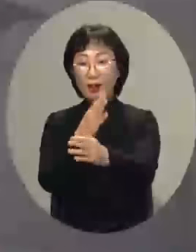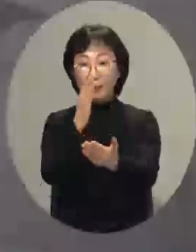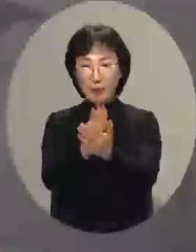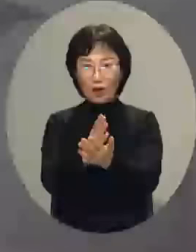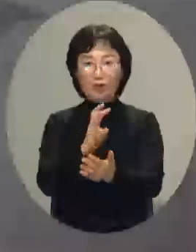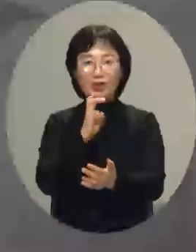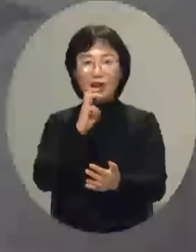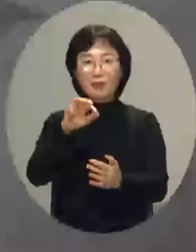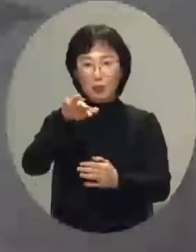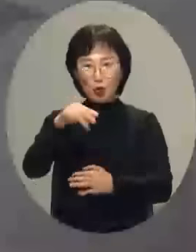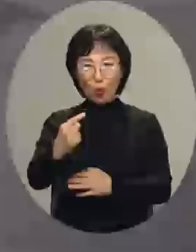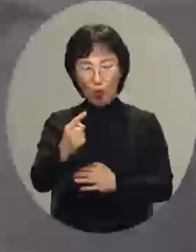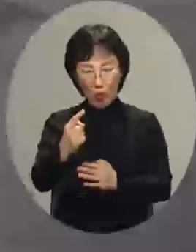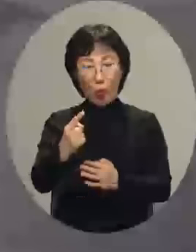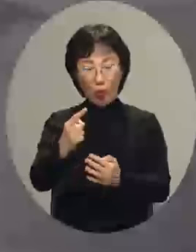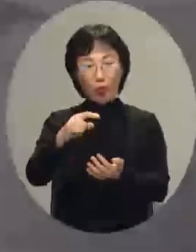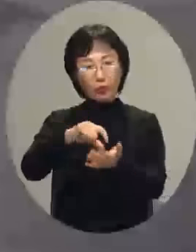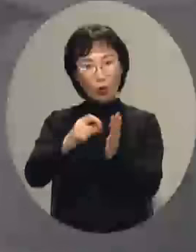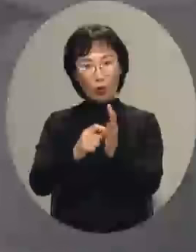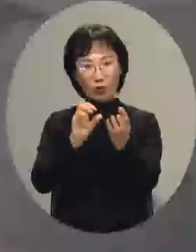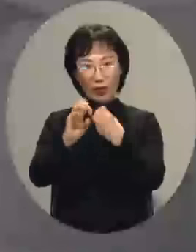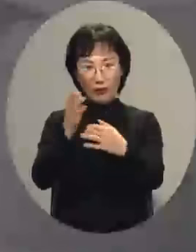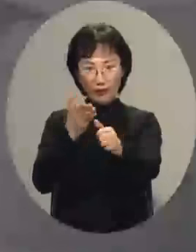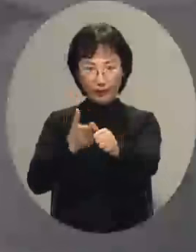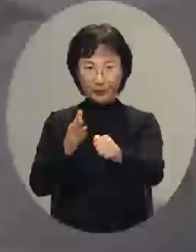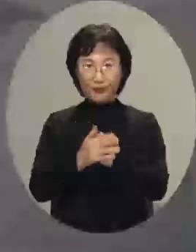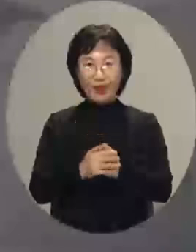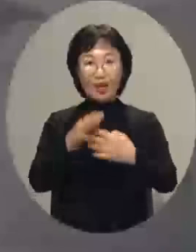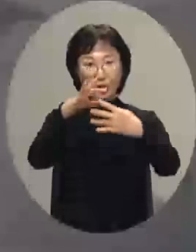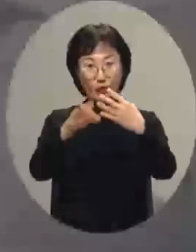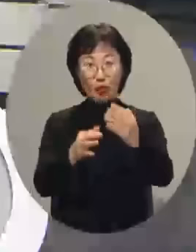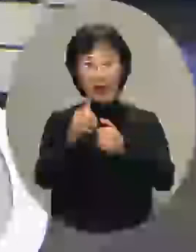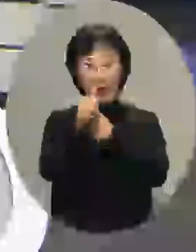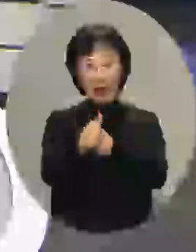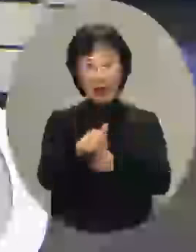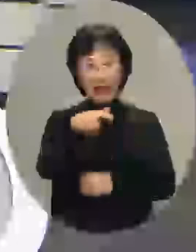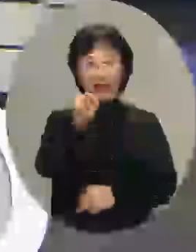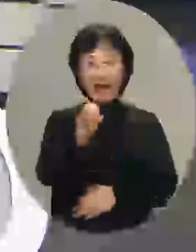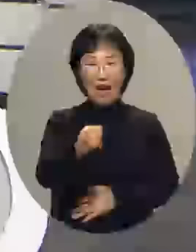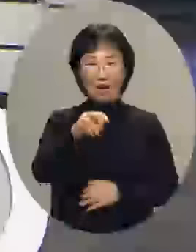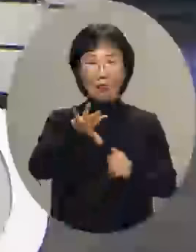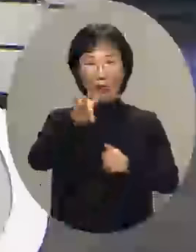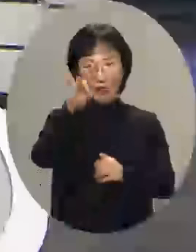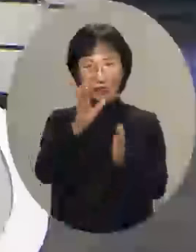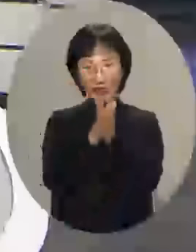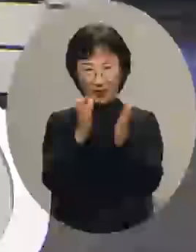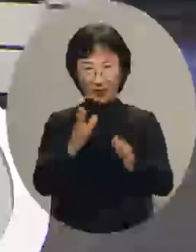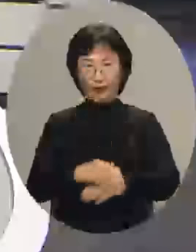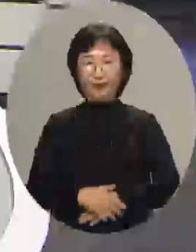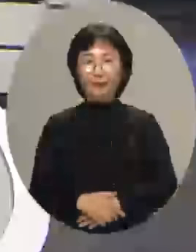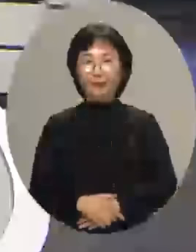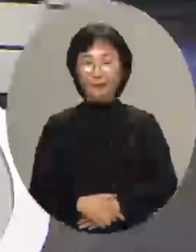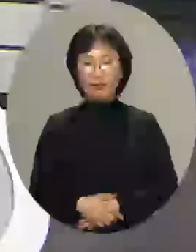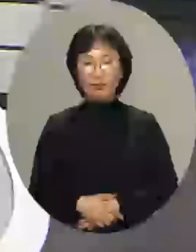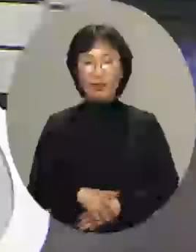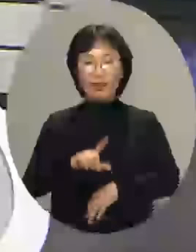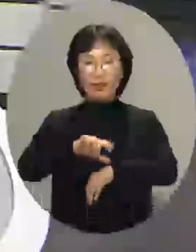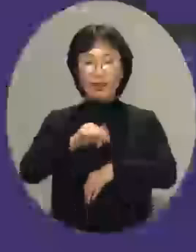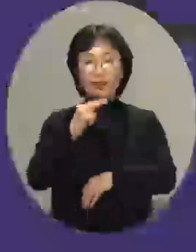30초 이상 보장해 주시기 바랍니다. 네, 그럼 순서에 따라 강성희 후보부터 시작하겠습니다. 시간은